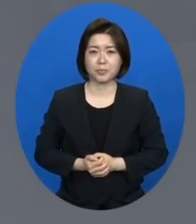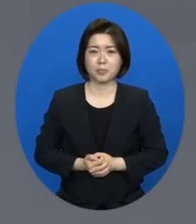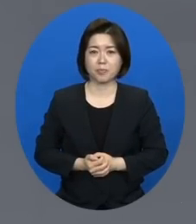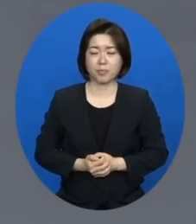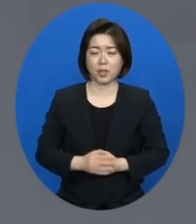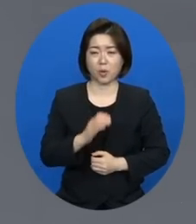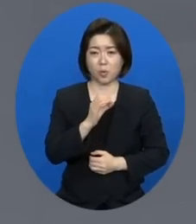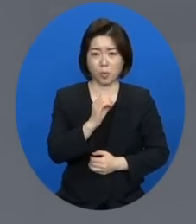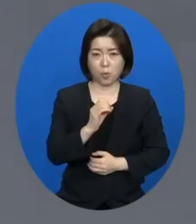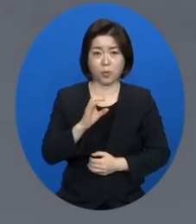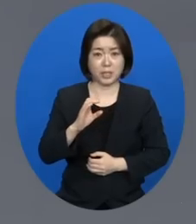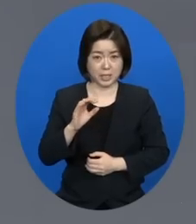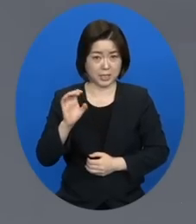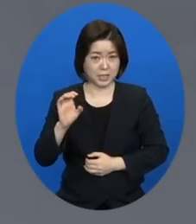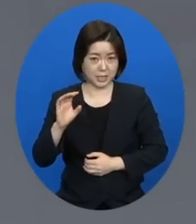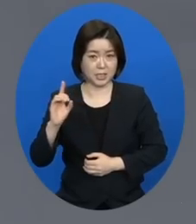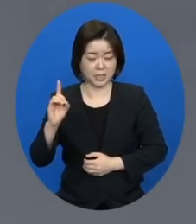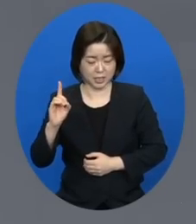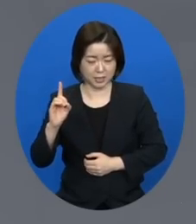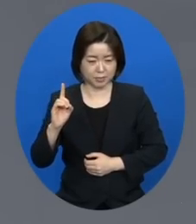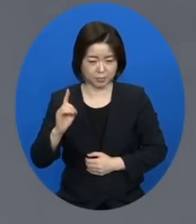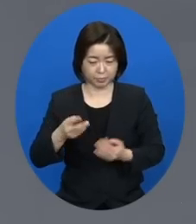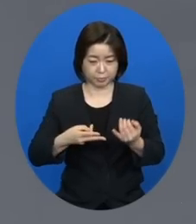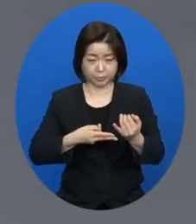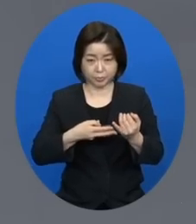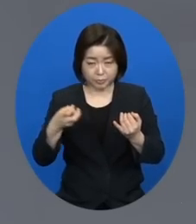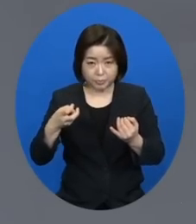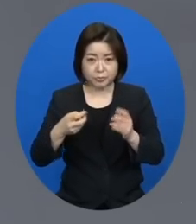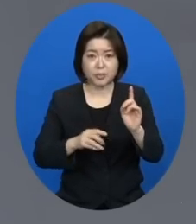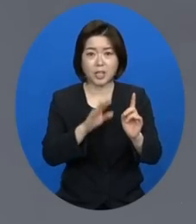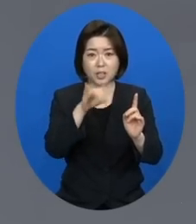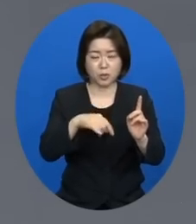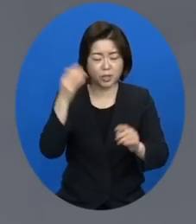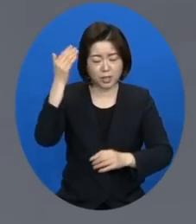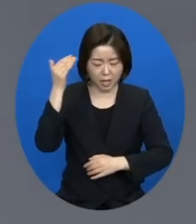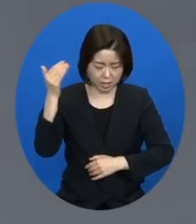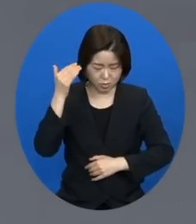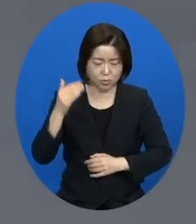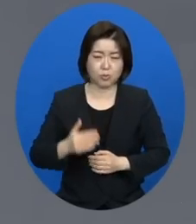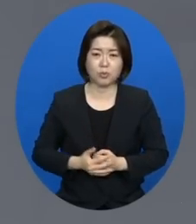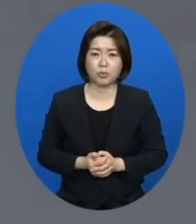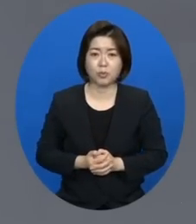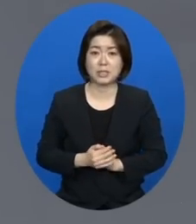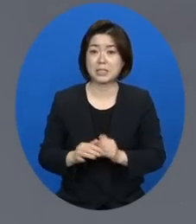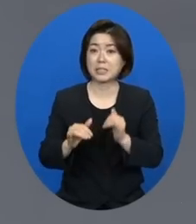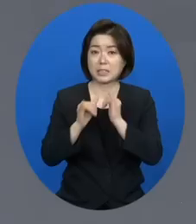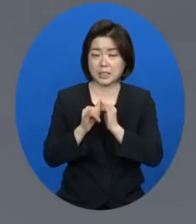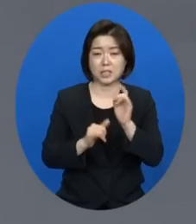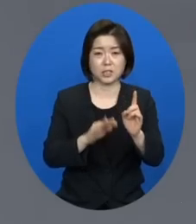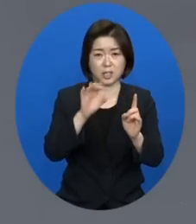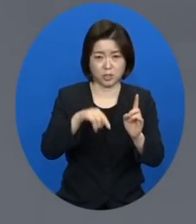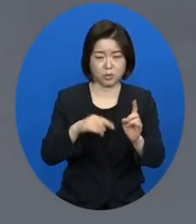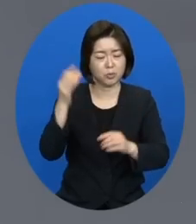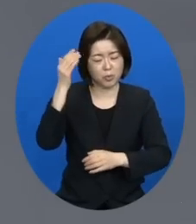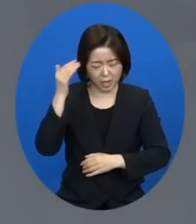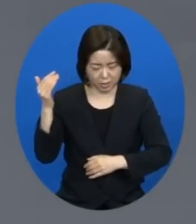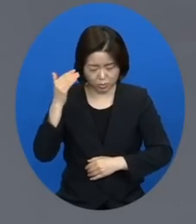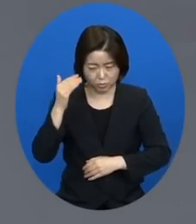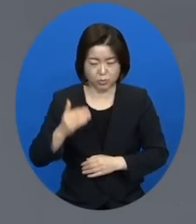OECD 국가의 낙태율 1위가 대한민국입니다. 자살률 1위도 대한민국이죠.